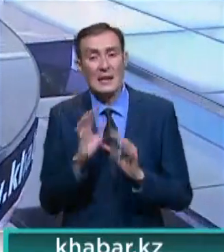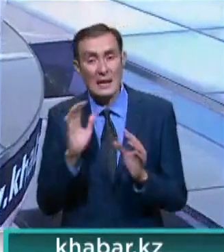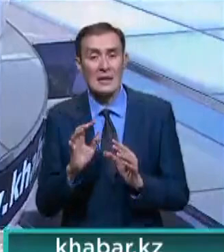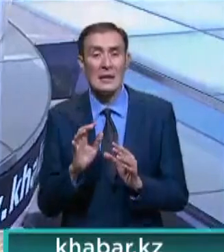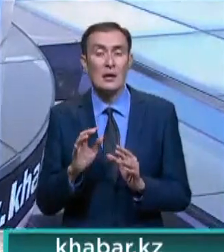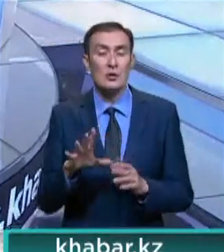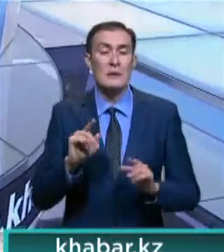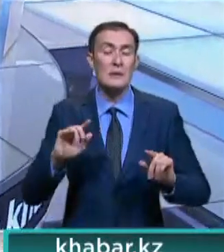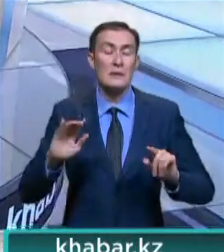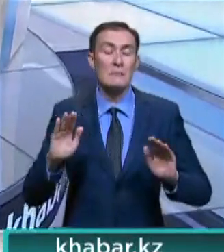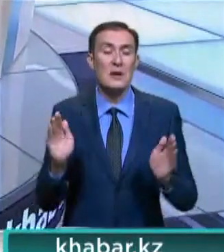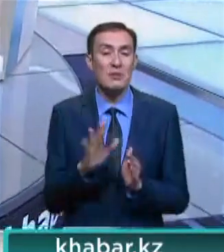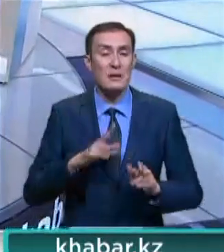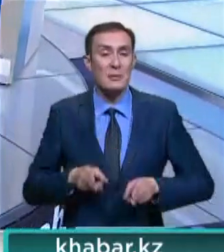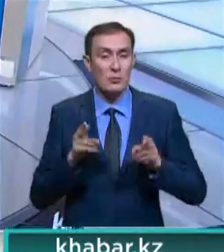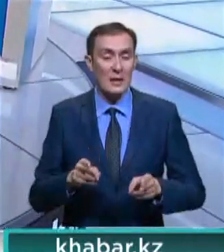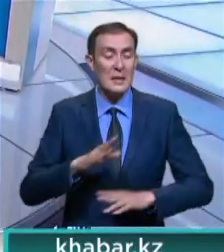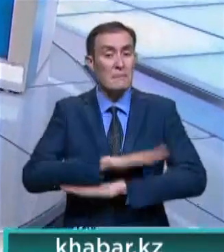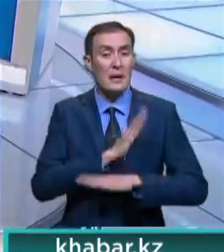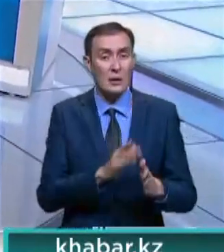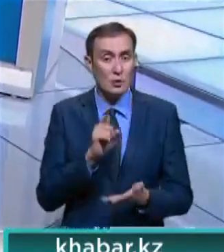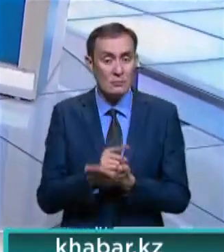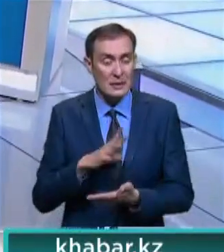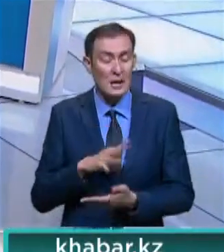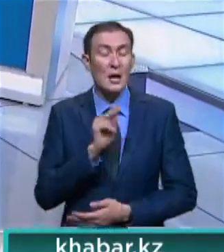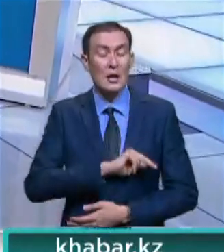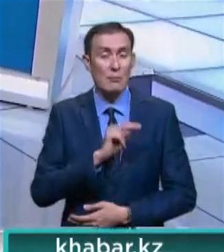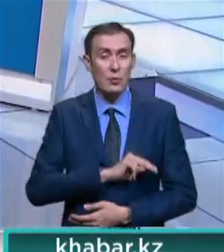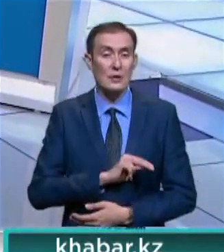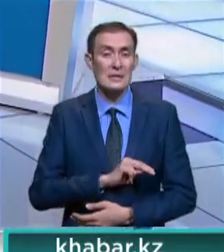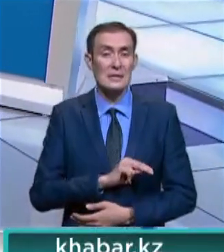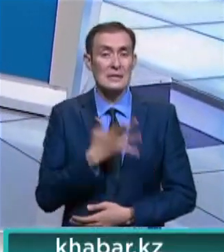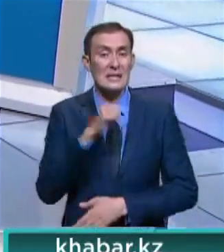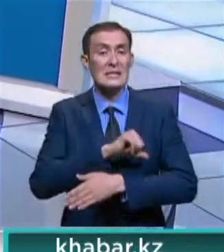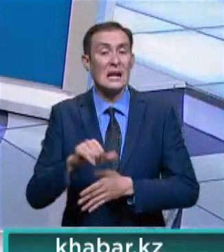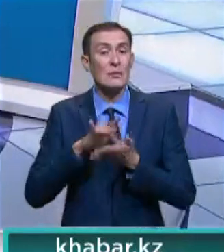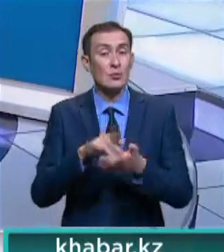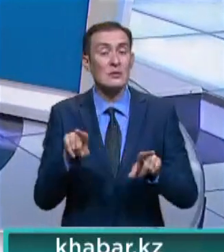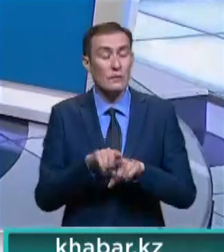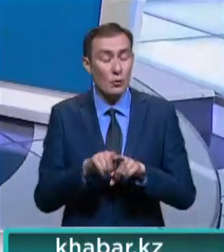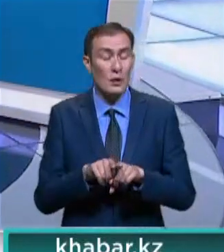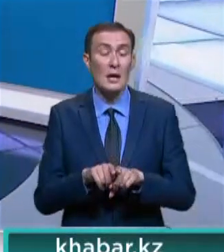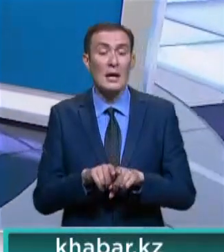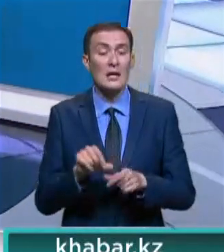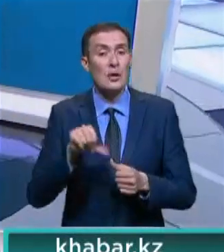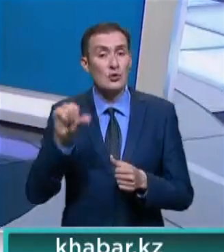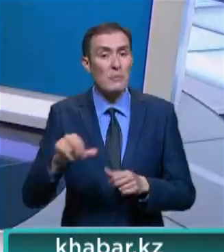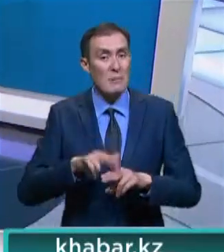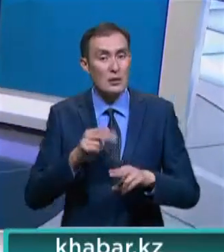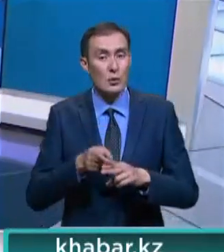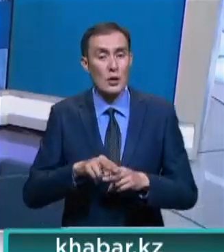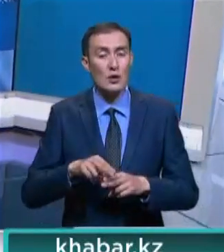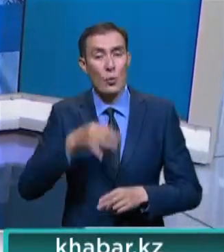сохранять преступления и сохранять общественный порядок, но и работать с иностранными туристами. Это особые сотрудники, которые